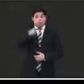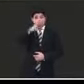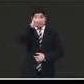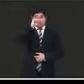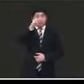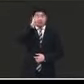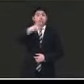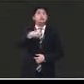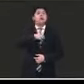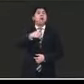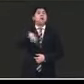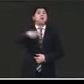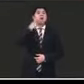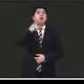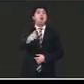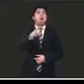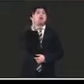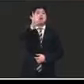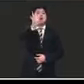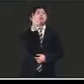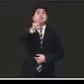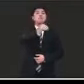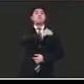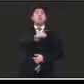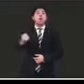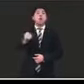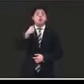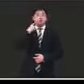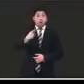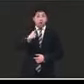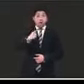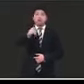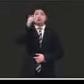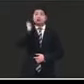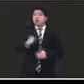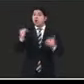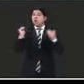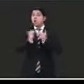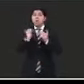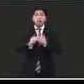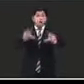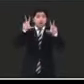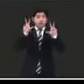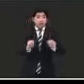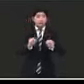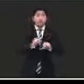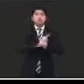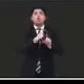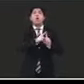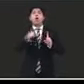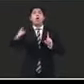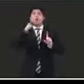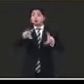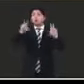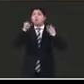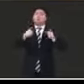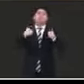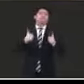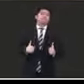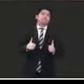başvuru sahiplerinden dört buçuk milyonu tüm Şartları yerine getirerek süreci tamamladı